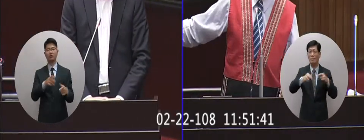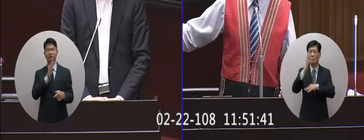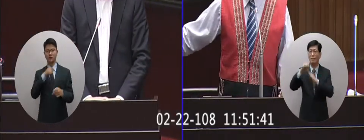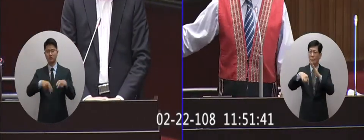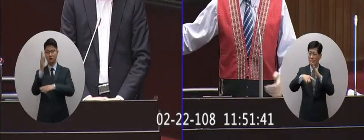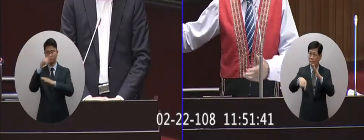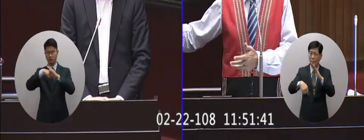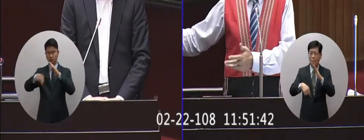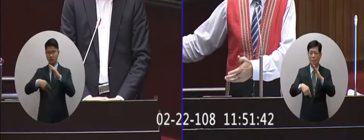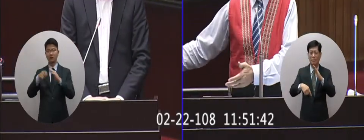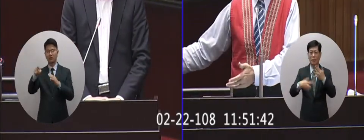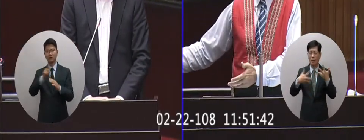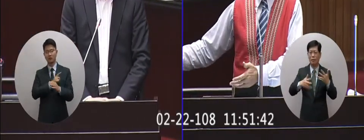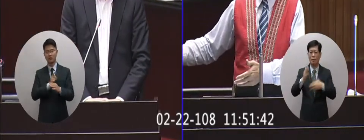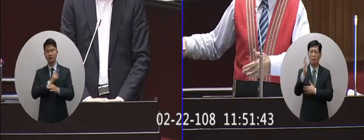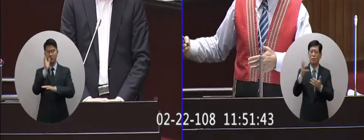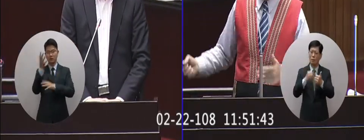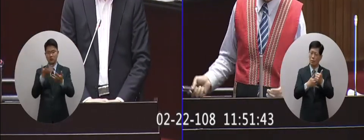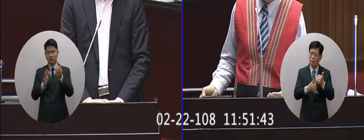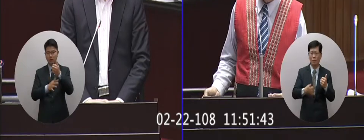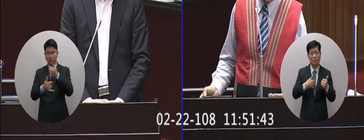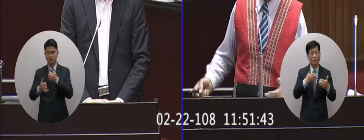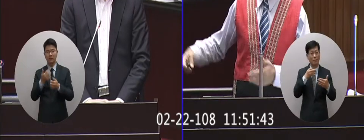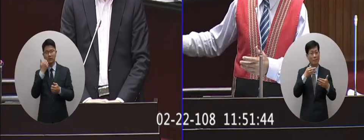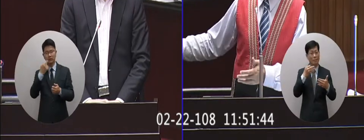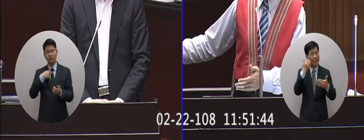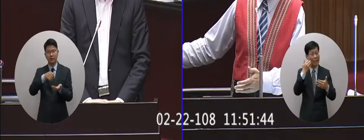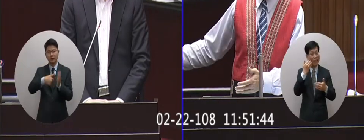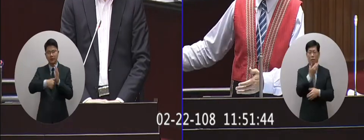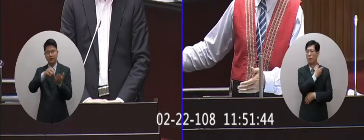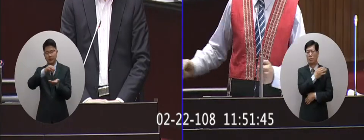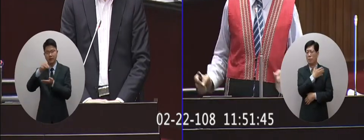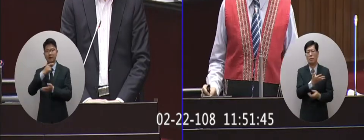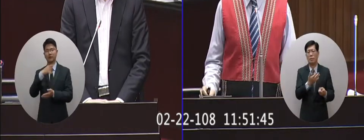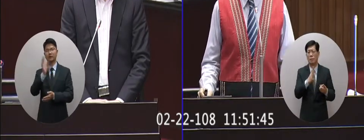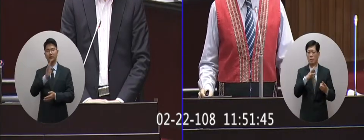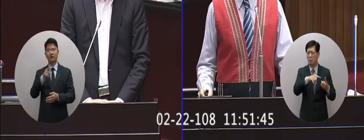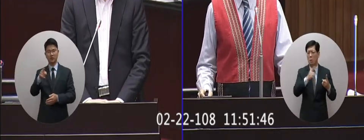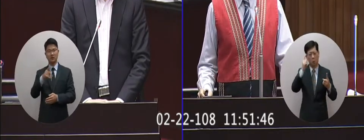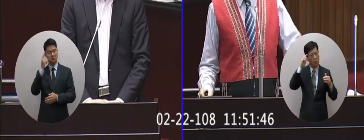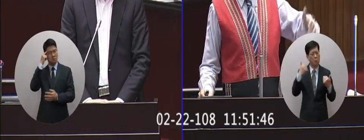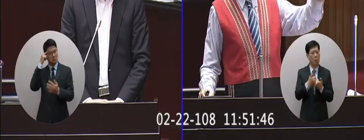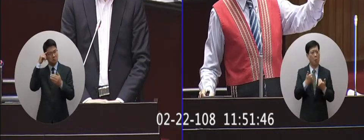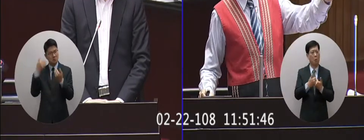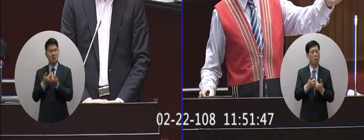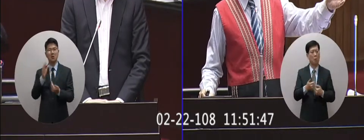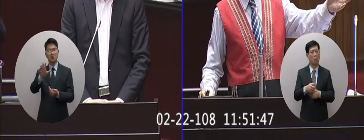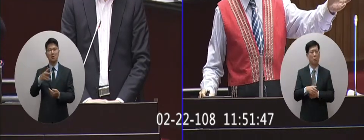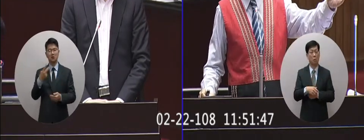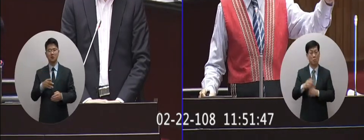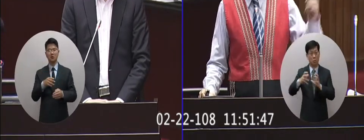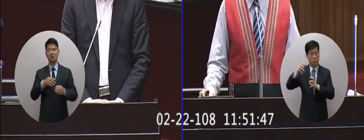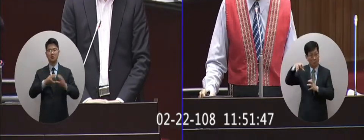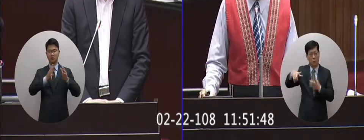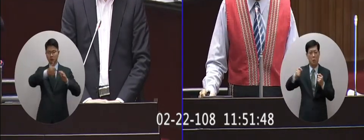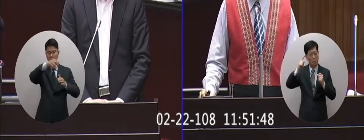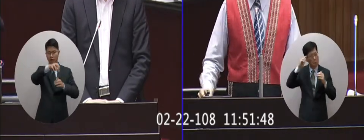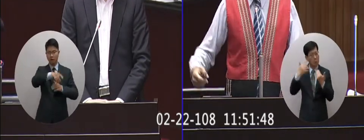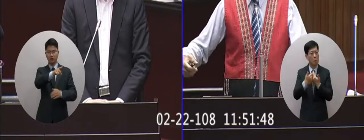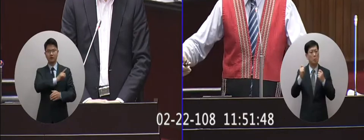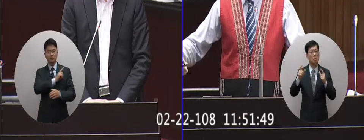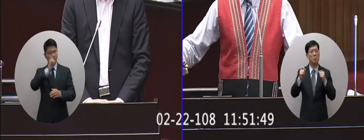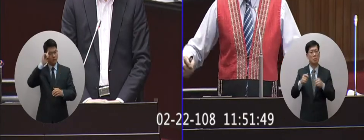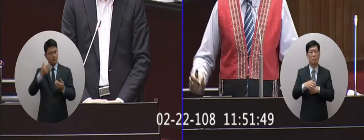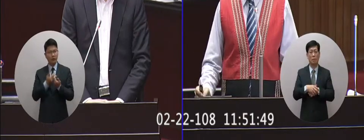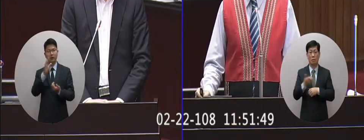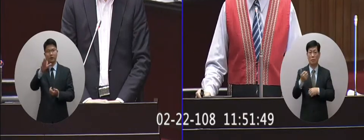政院一些政务委员，我不愿点名，伟大的政务委员有意见，哦，然后总统府那边也有意见。